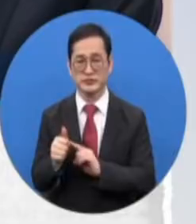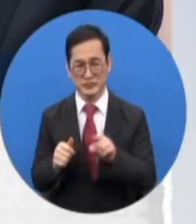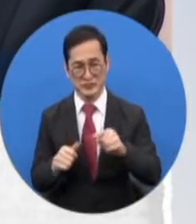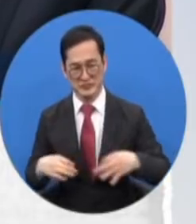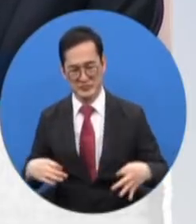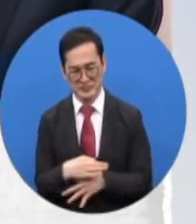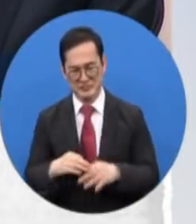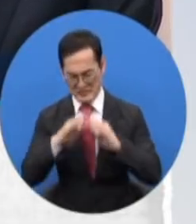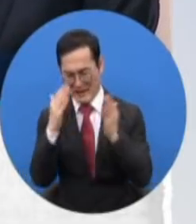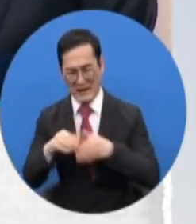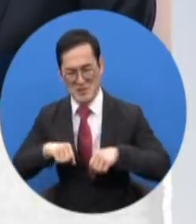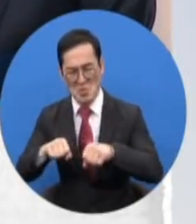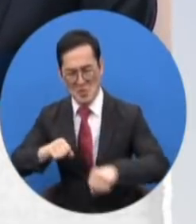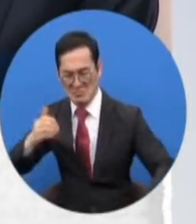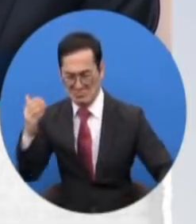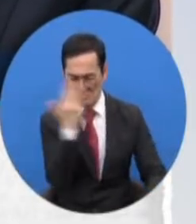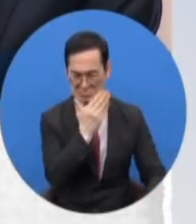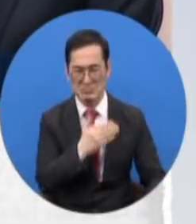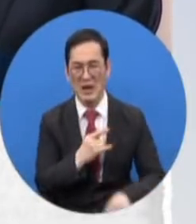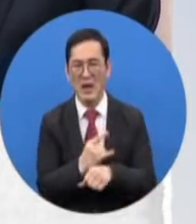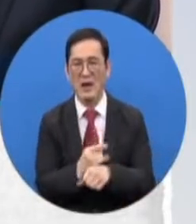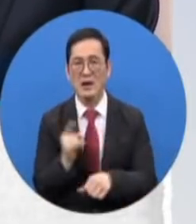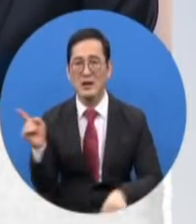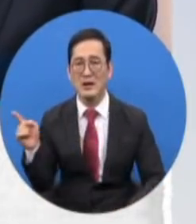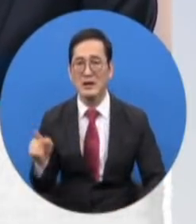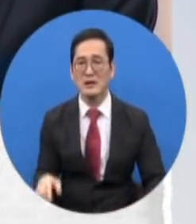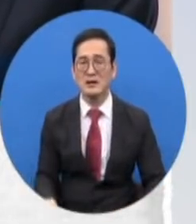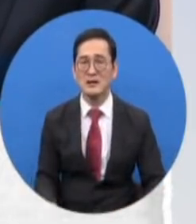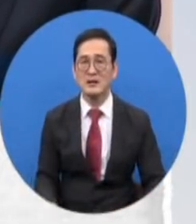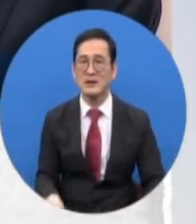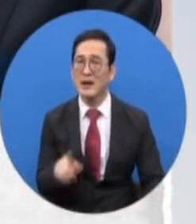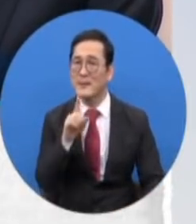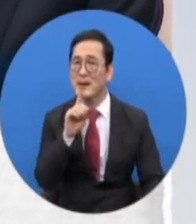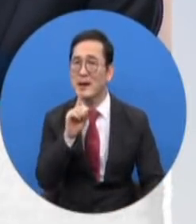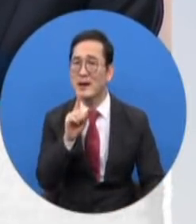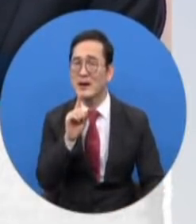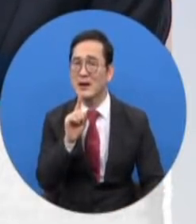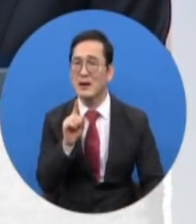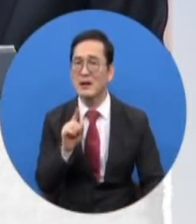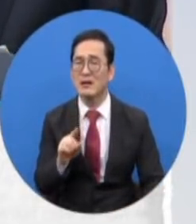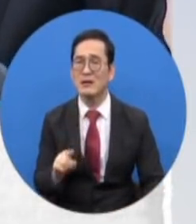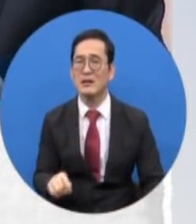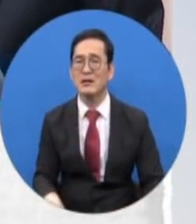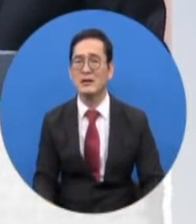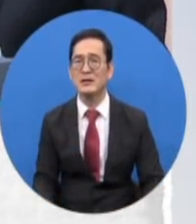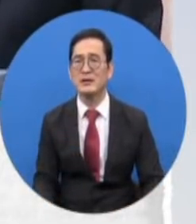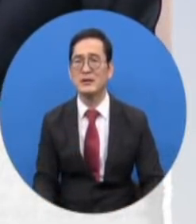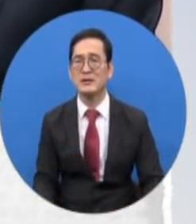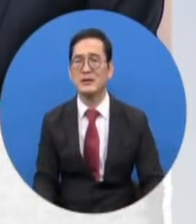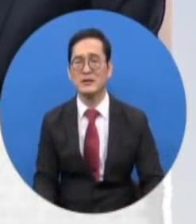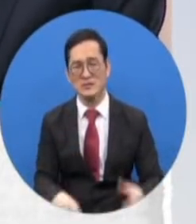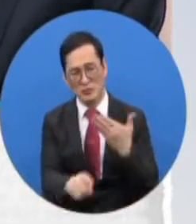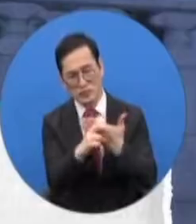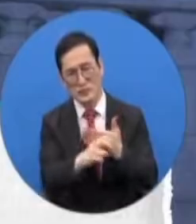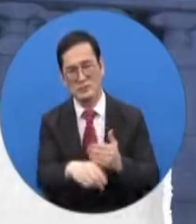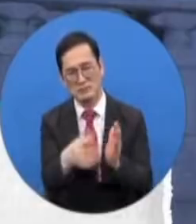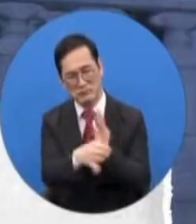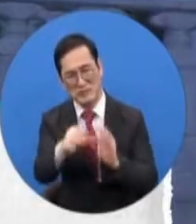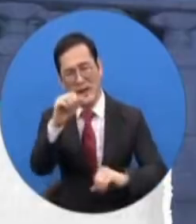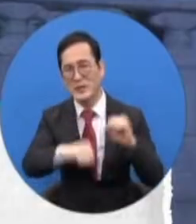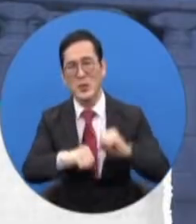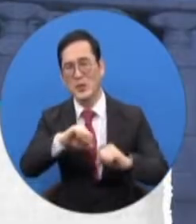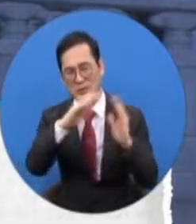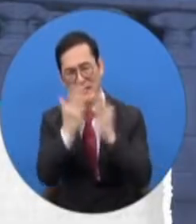임기 말 보훈성 인사로 불리는 인사들을 자제하는 게 저는 오히려 맞다 이런 생각이 듭니다. 예. 자 이재명 기자의 어떤